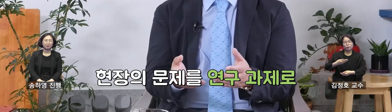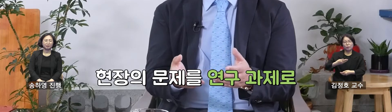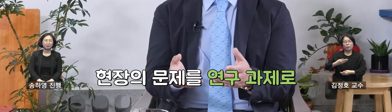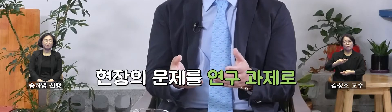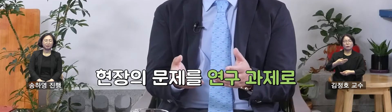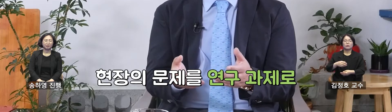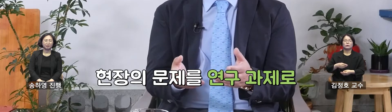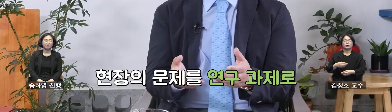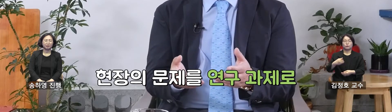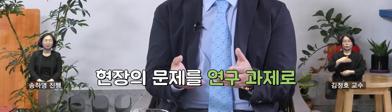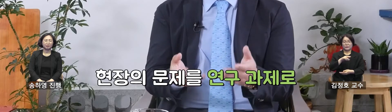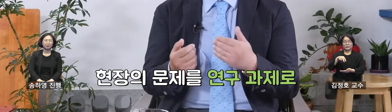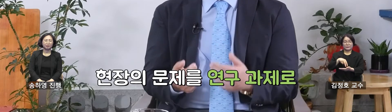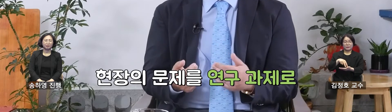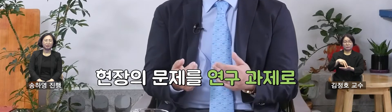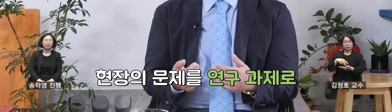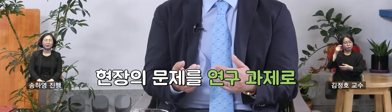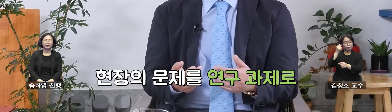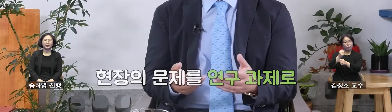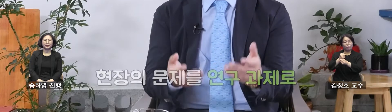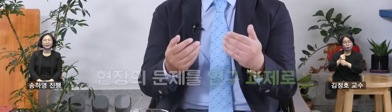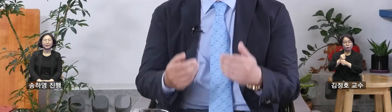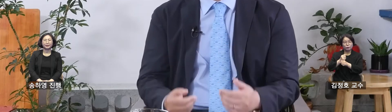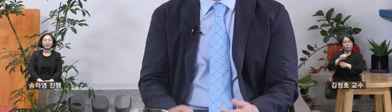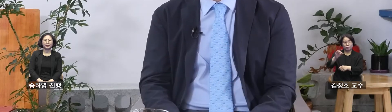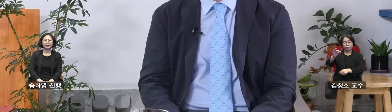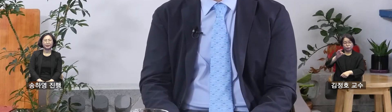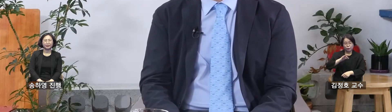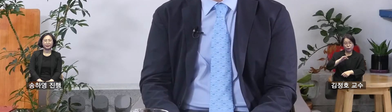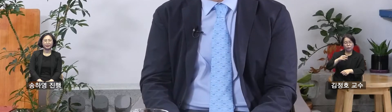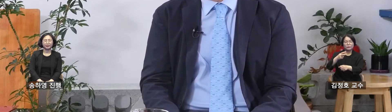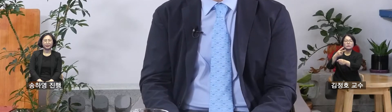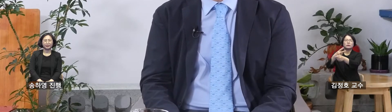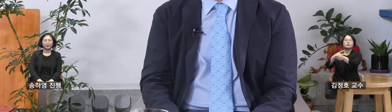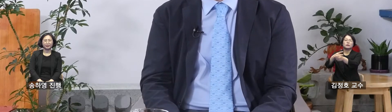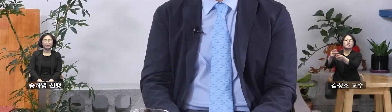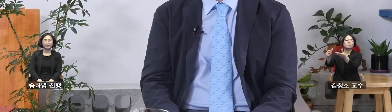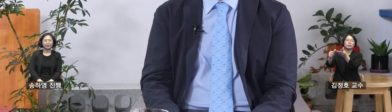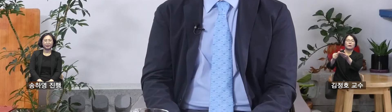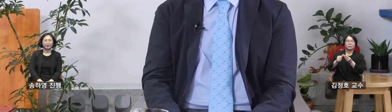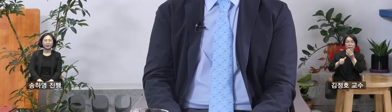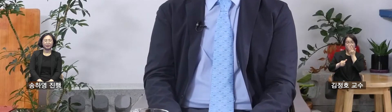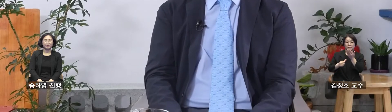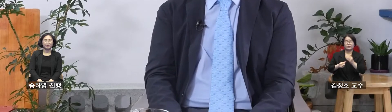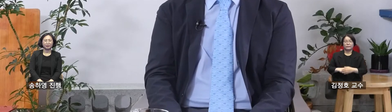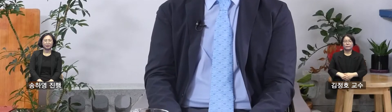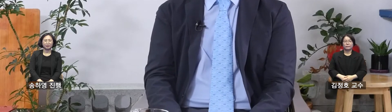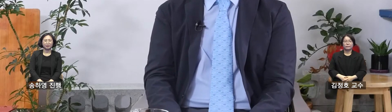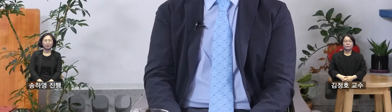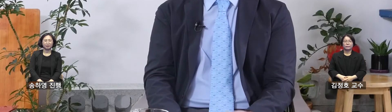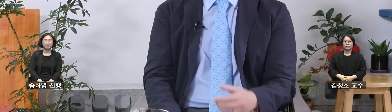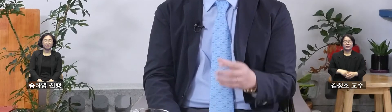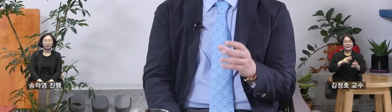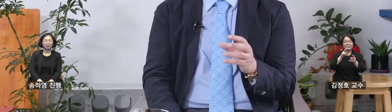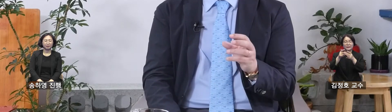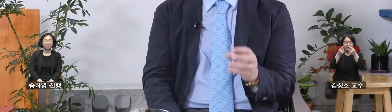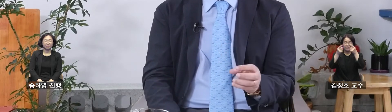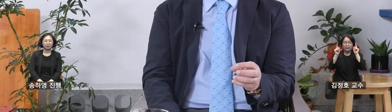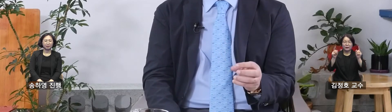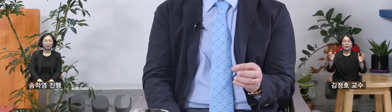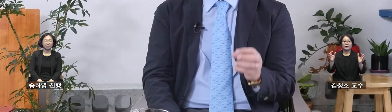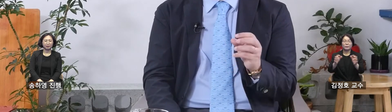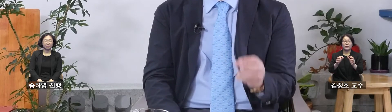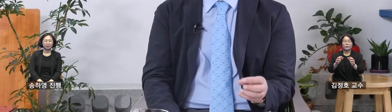오히려 저희한테는 연구비도 받고 선생님으로 모실 수 있는 겁니다. 그래서 산업협력은 그